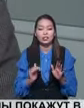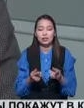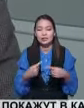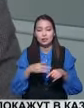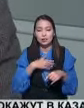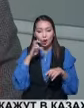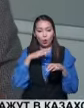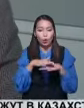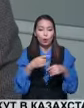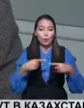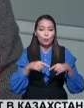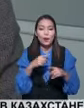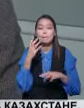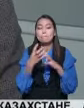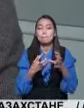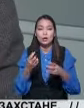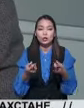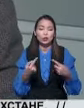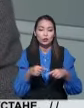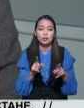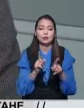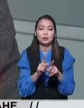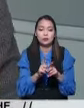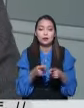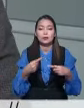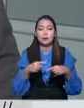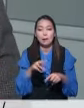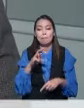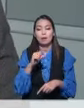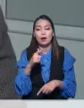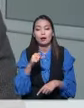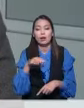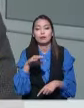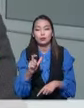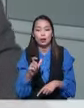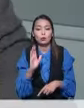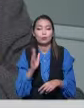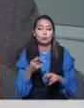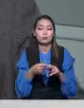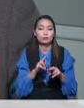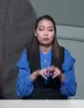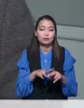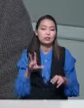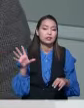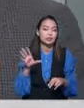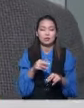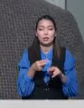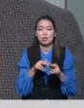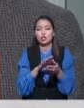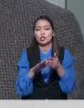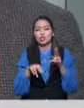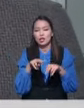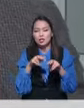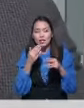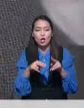страны, но и международными организациями. Есть такая организация МАГАТЭ, которая будет проверять весь цикл строительства.